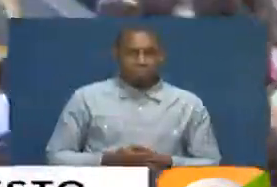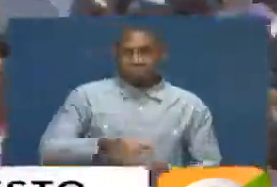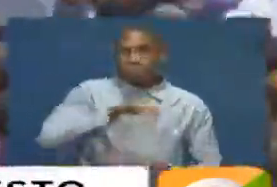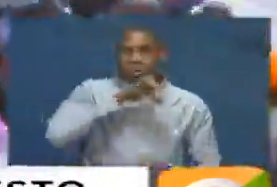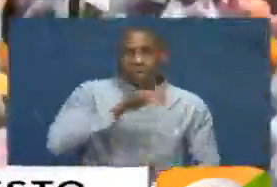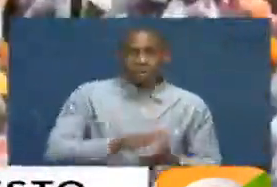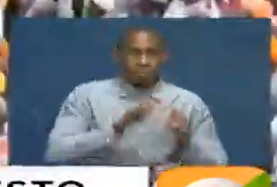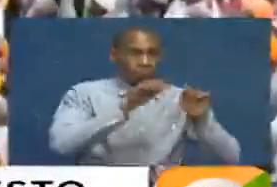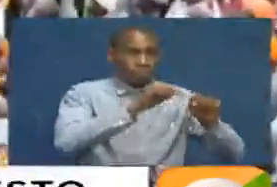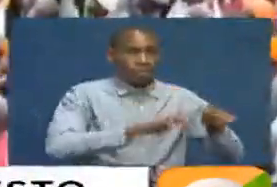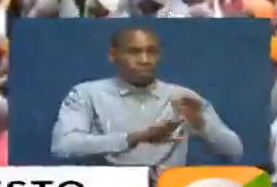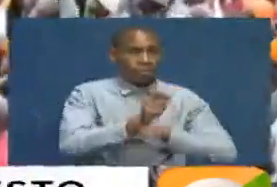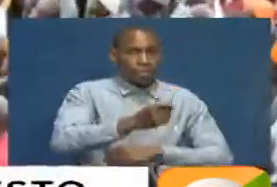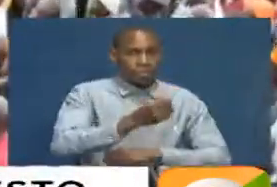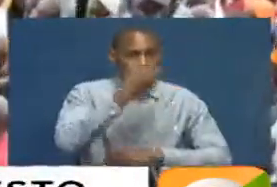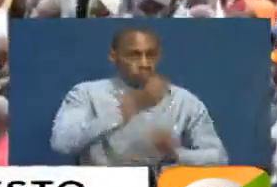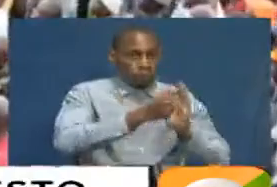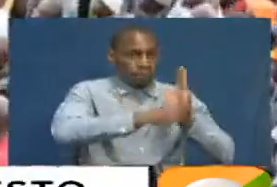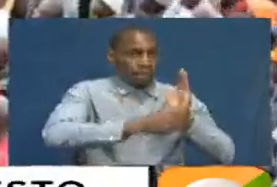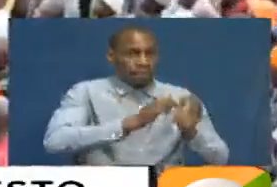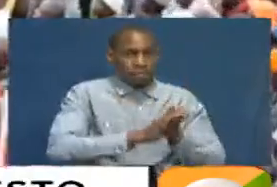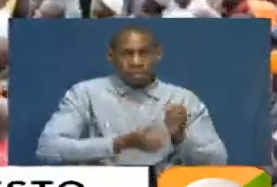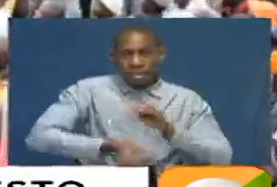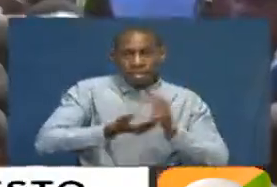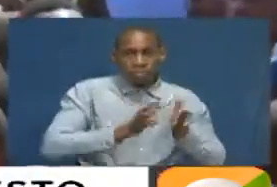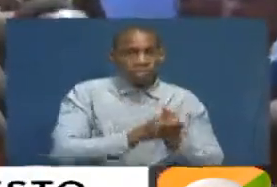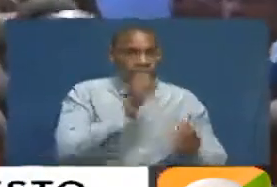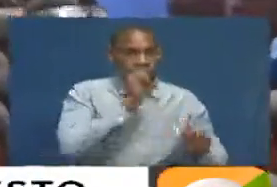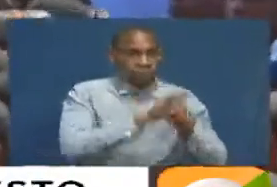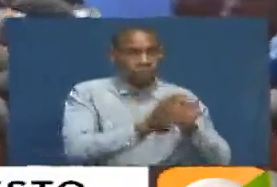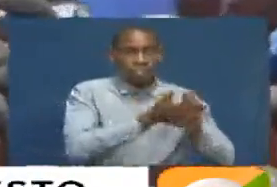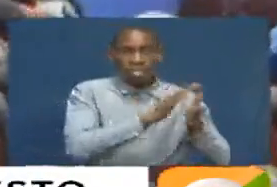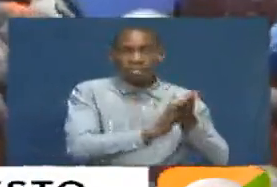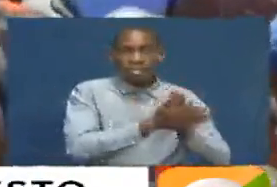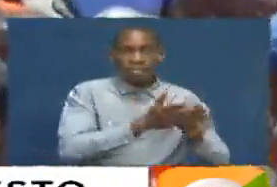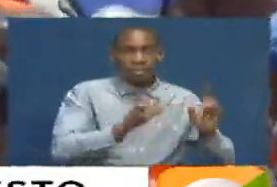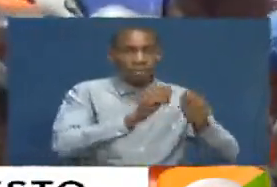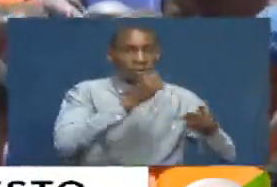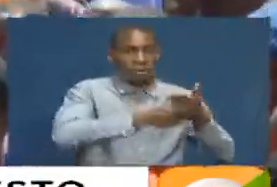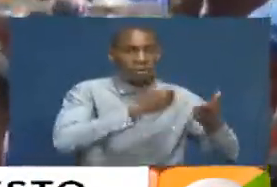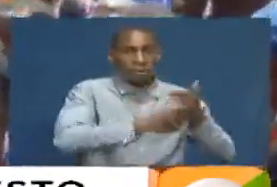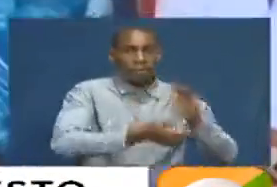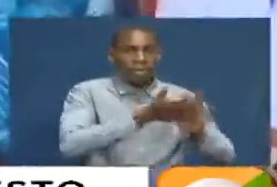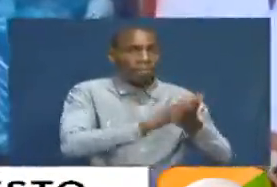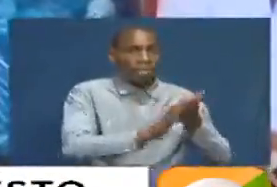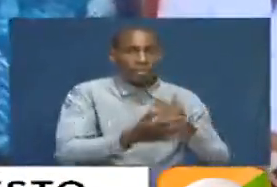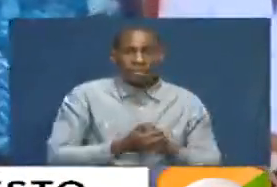Dingato into DP Ruto's manifesto, terming it hot air, filled with slogans and empty